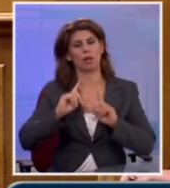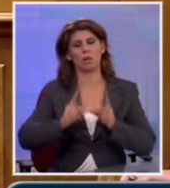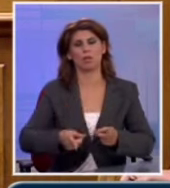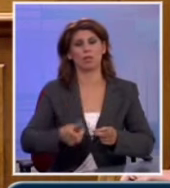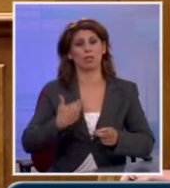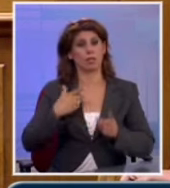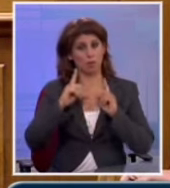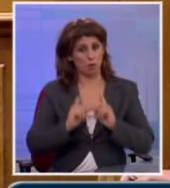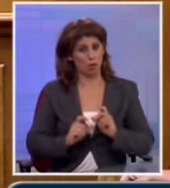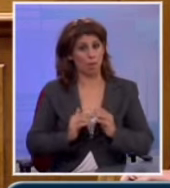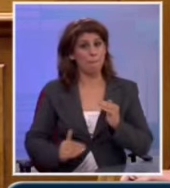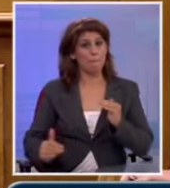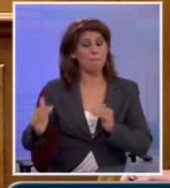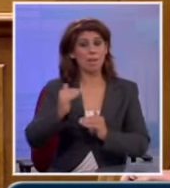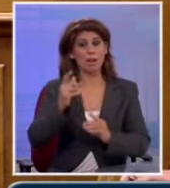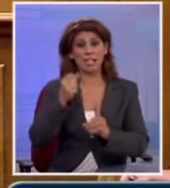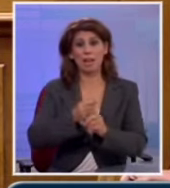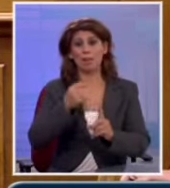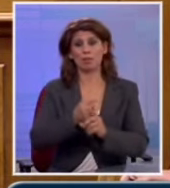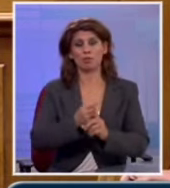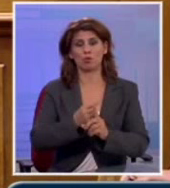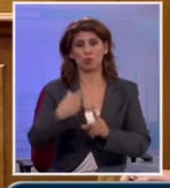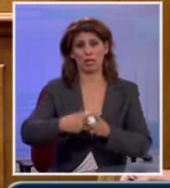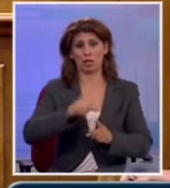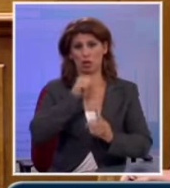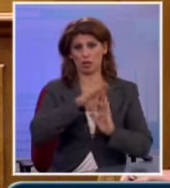Γιατί έχουμε υποχρέωση πάνω απ' όλα να υπερασπιστούμε το ελληνικό σύνταγμα,